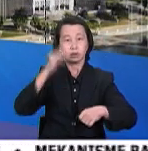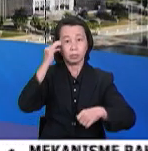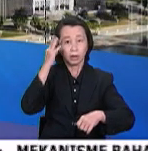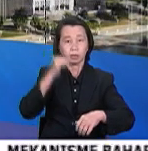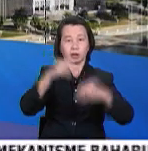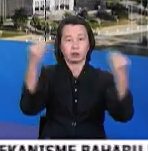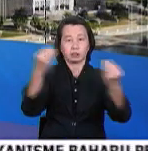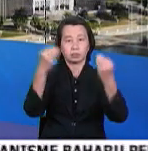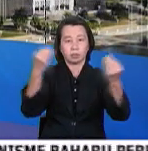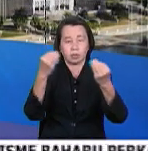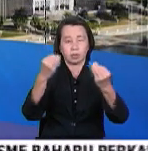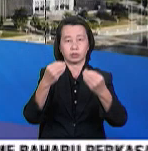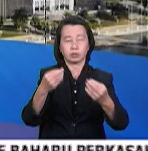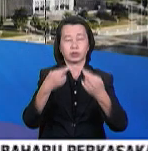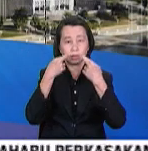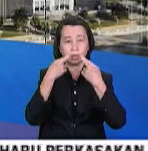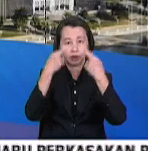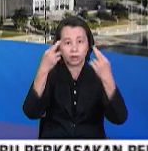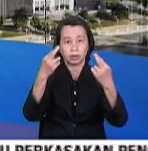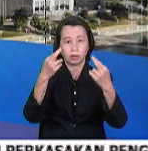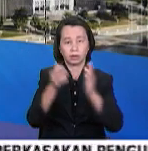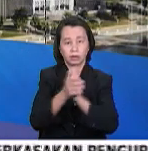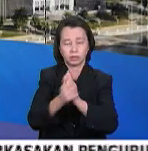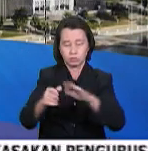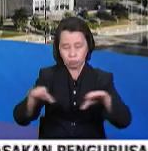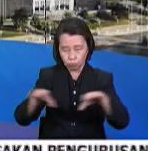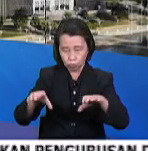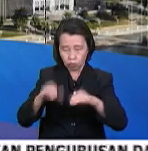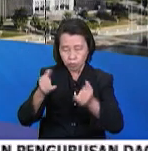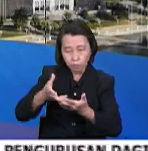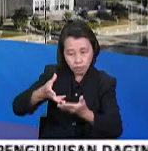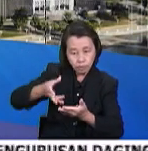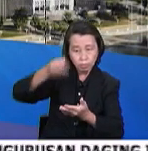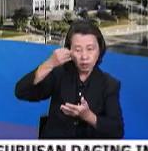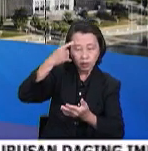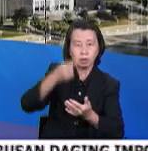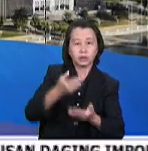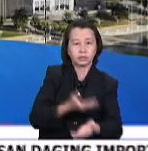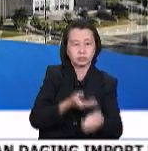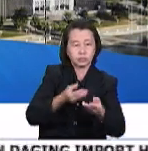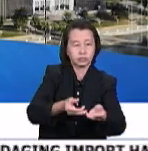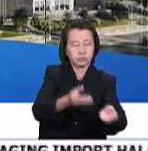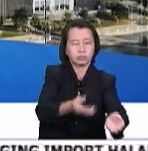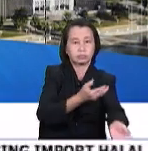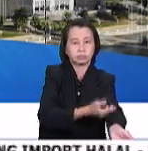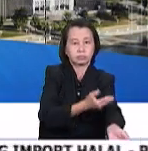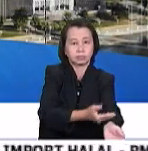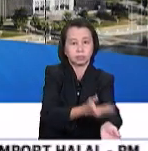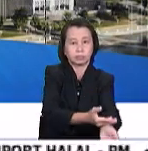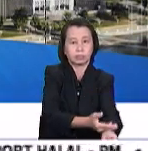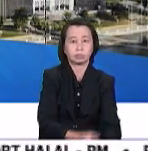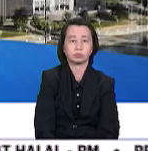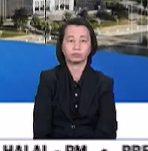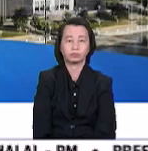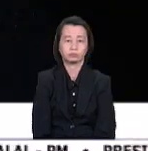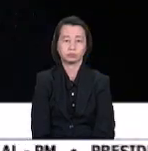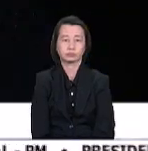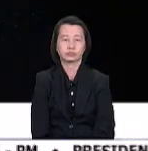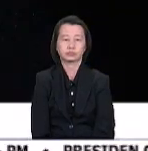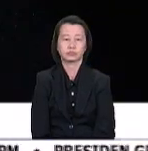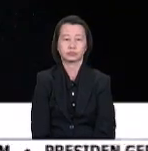juga majlis-majlis rasmi. Seni kemahiran pembuatannya perlu dipelajari untuk diturunkan ke generasi akan datang.